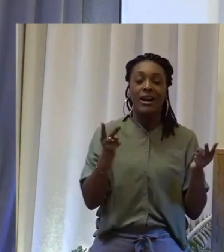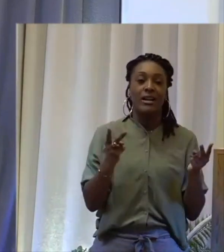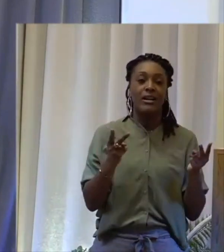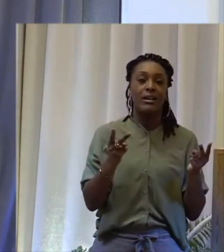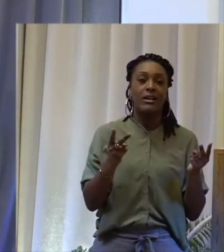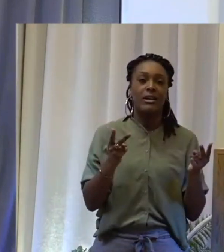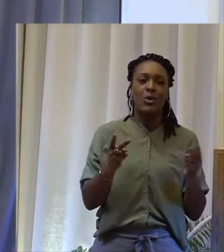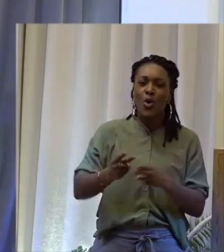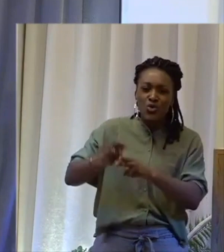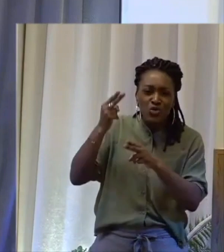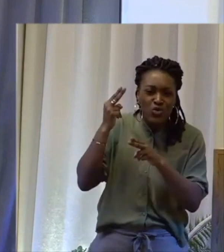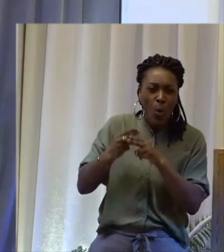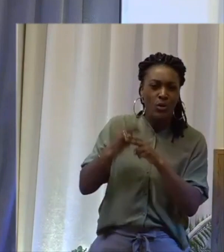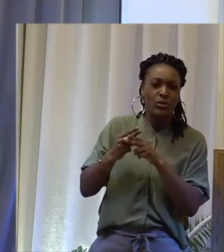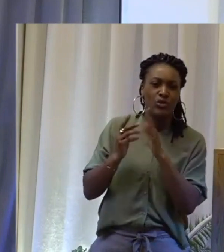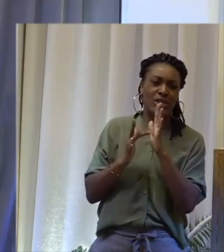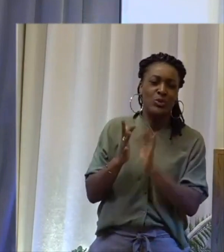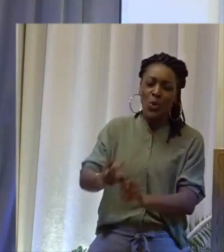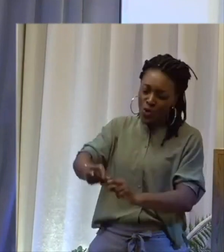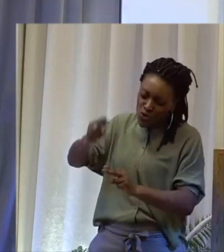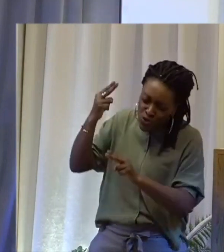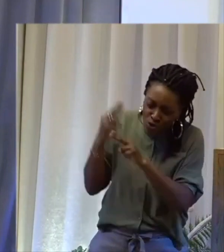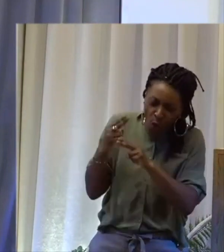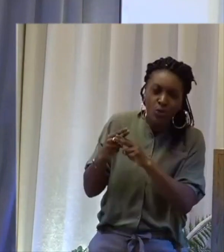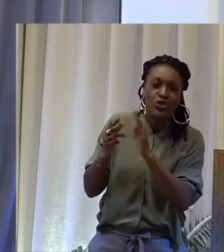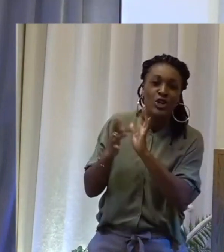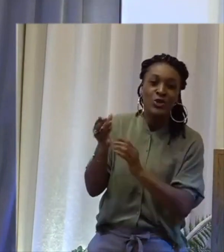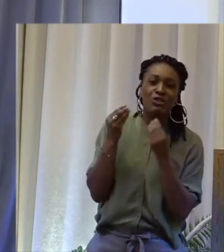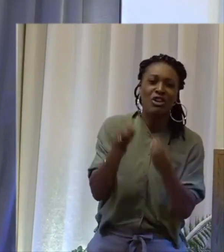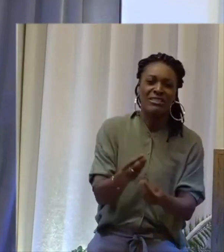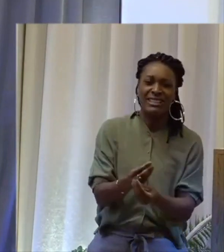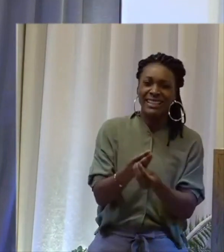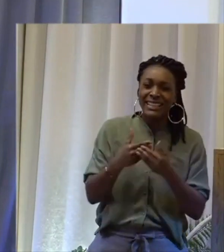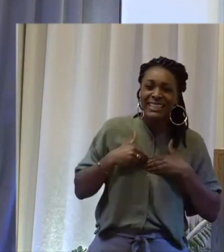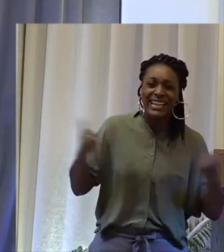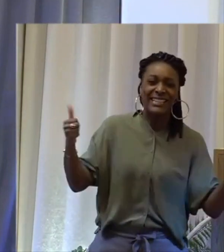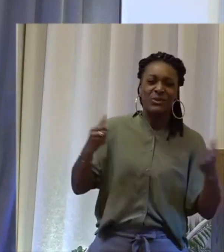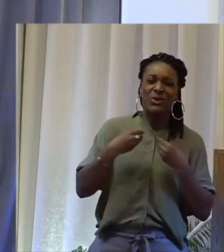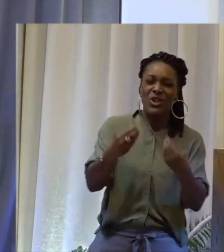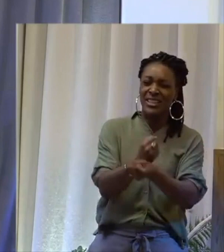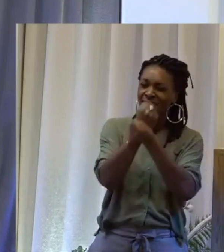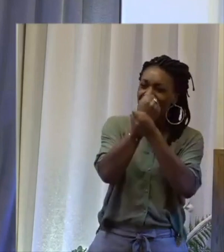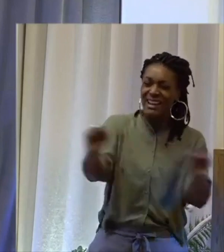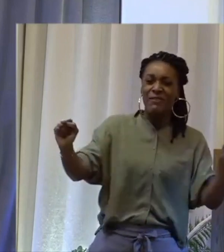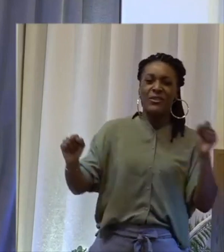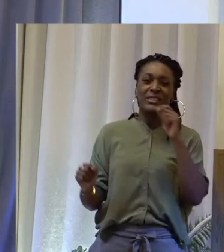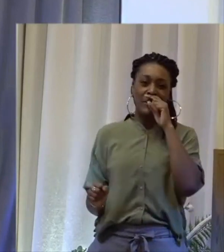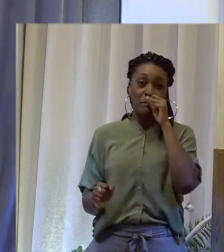que par son nom, en son nom, nous avons la guérison, la délivrance. Mais pas